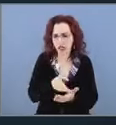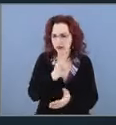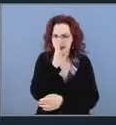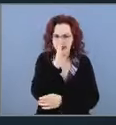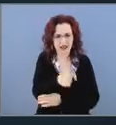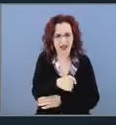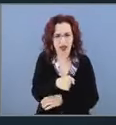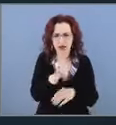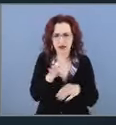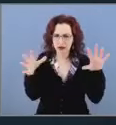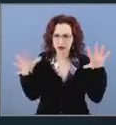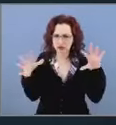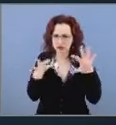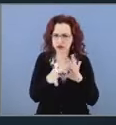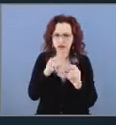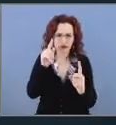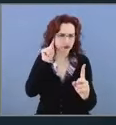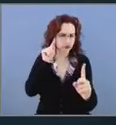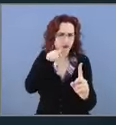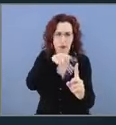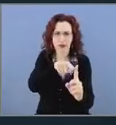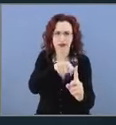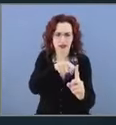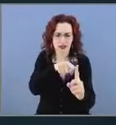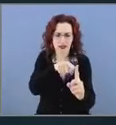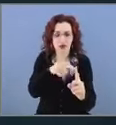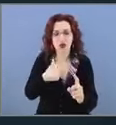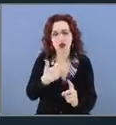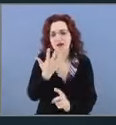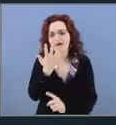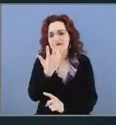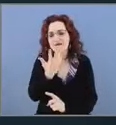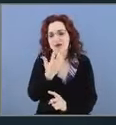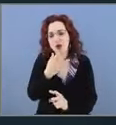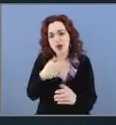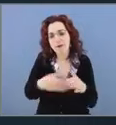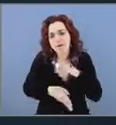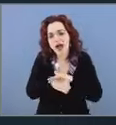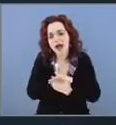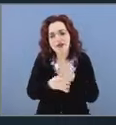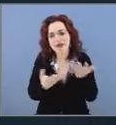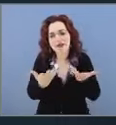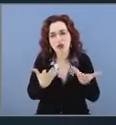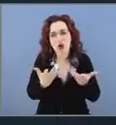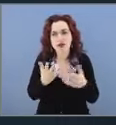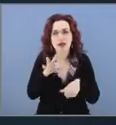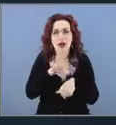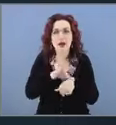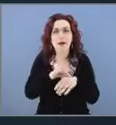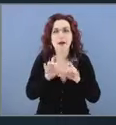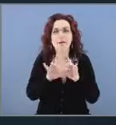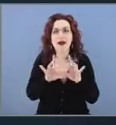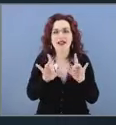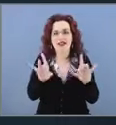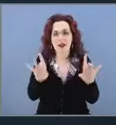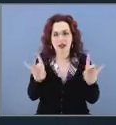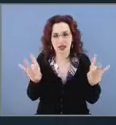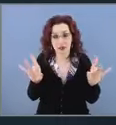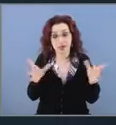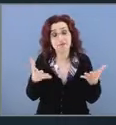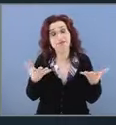mi piace partire dalla pandemia. La pandemia ha messo in evidenza e ha portato tutto il